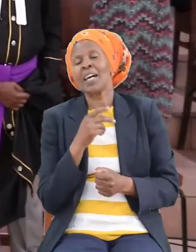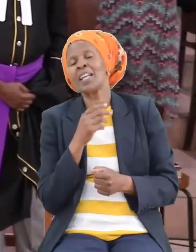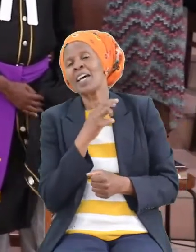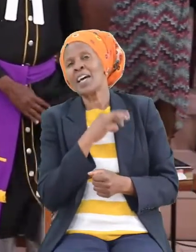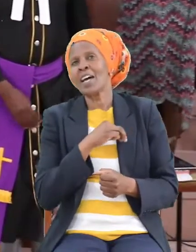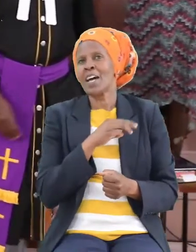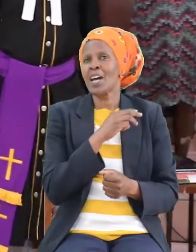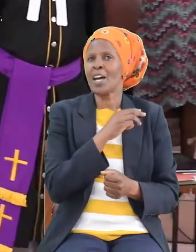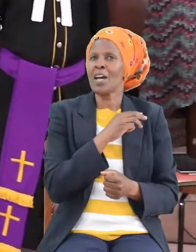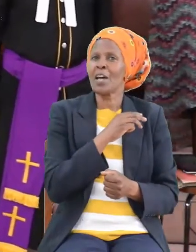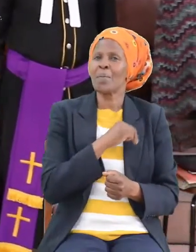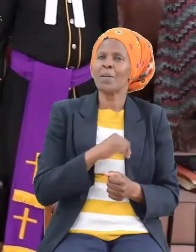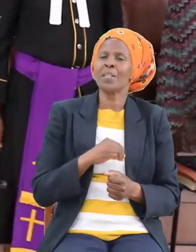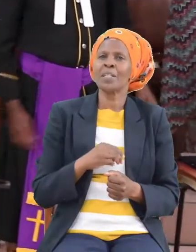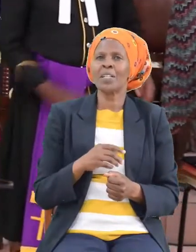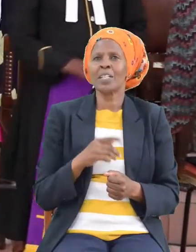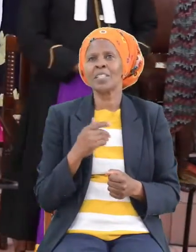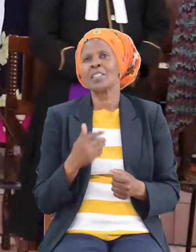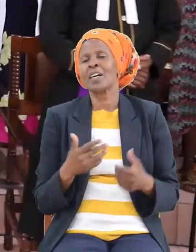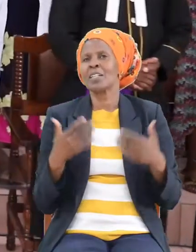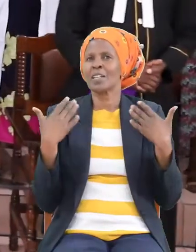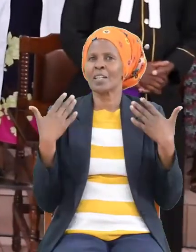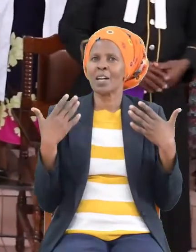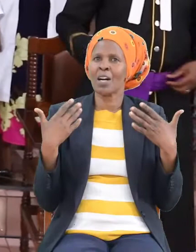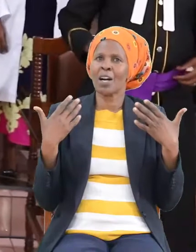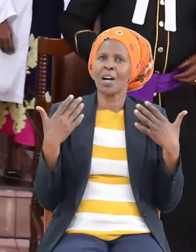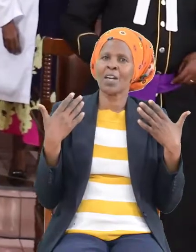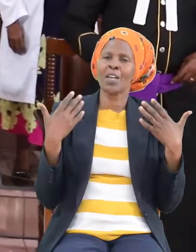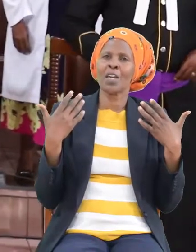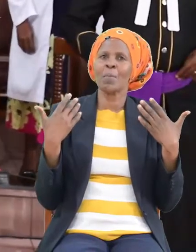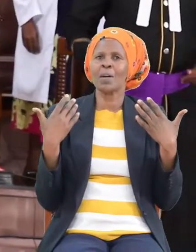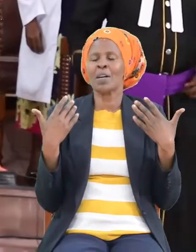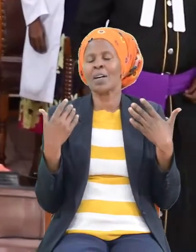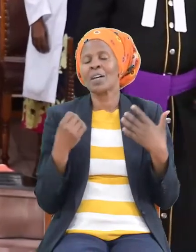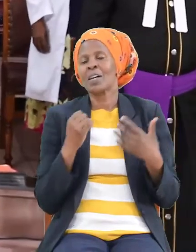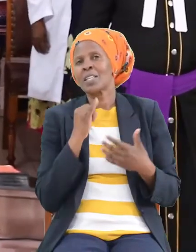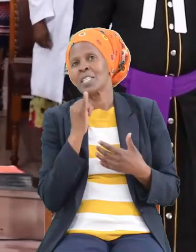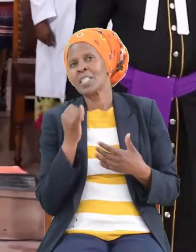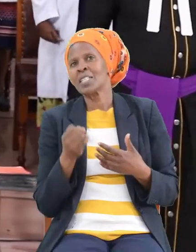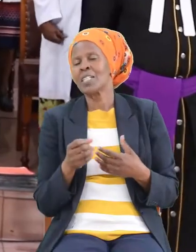Na rehema za daima.